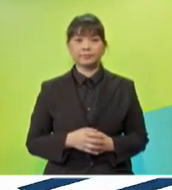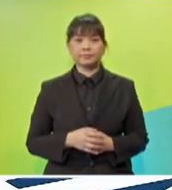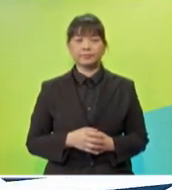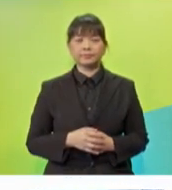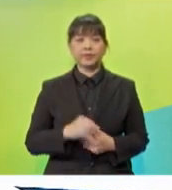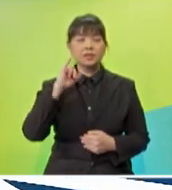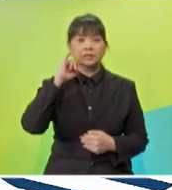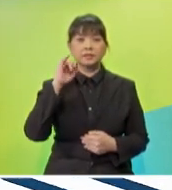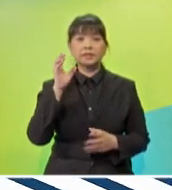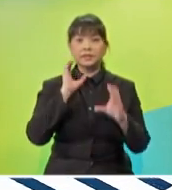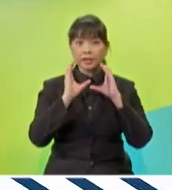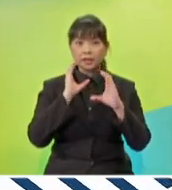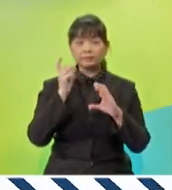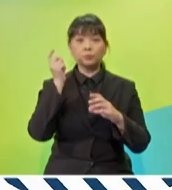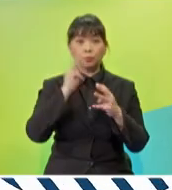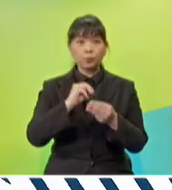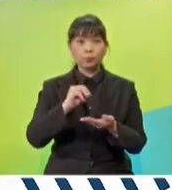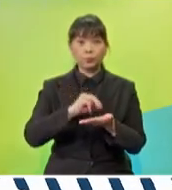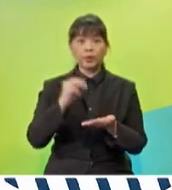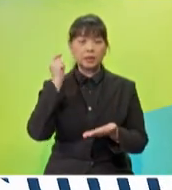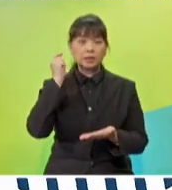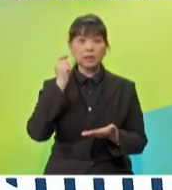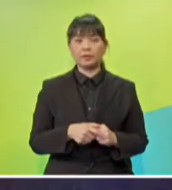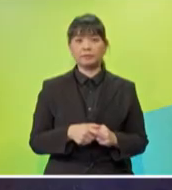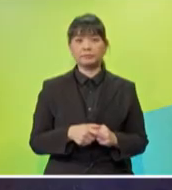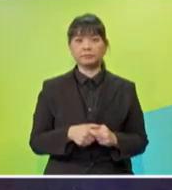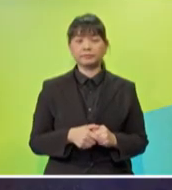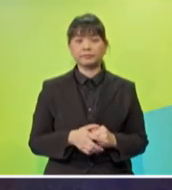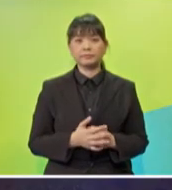tidak boleh berlari dengan pantas oke